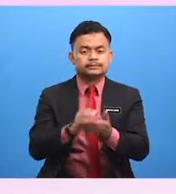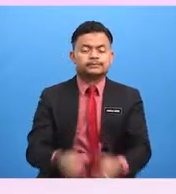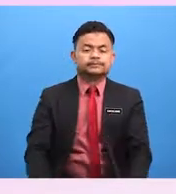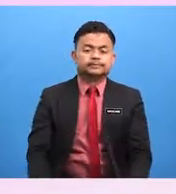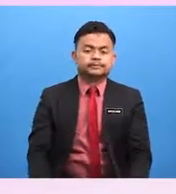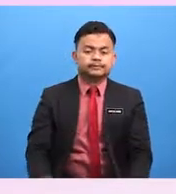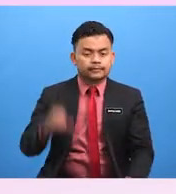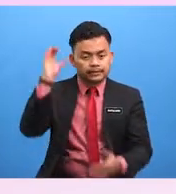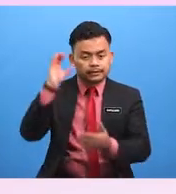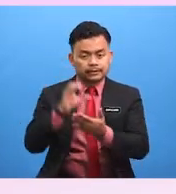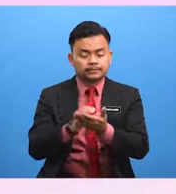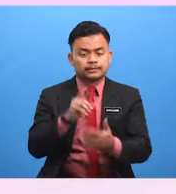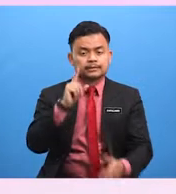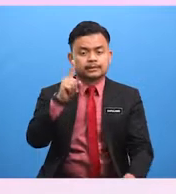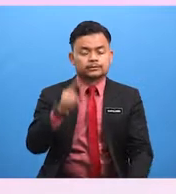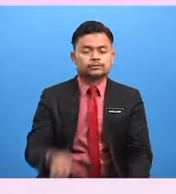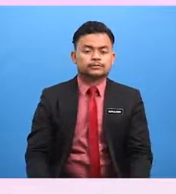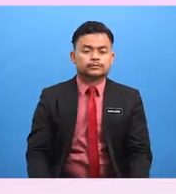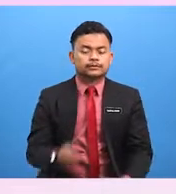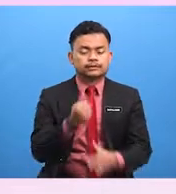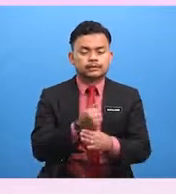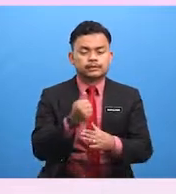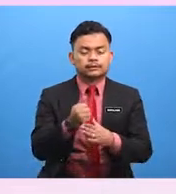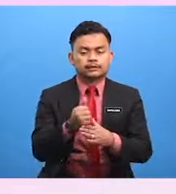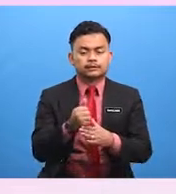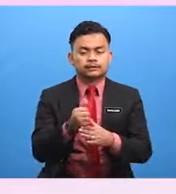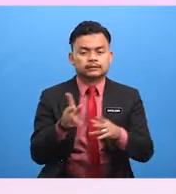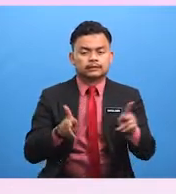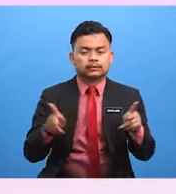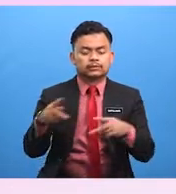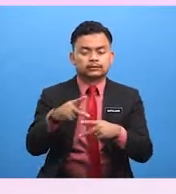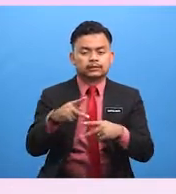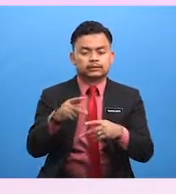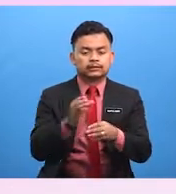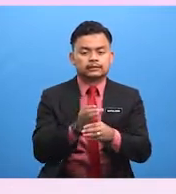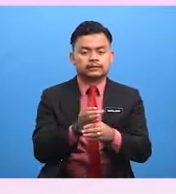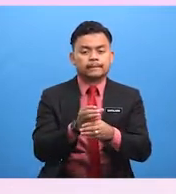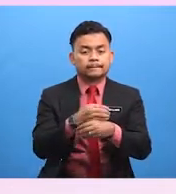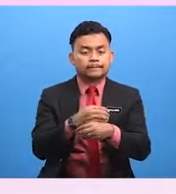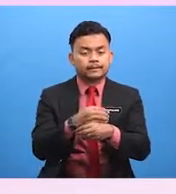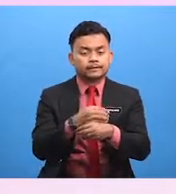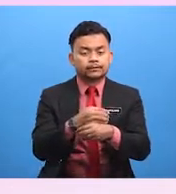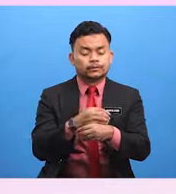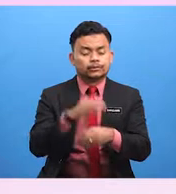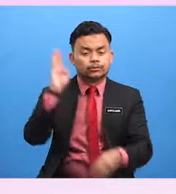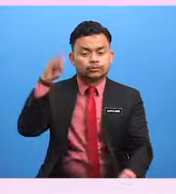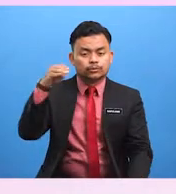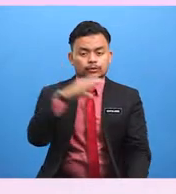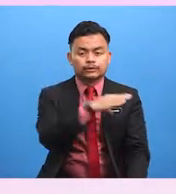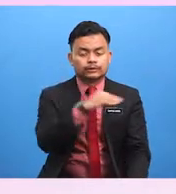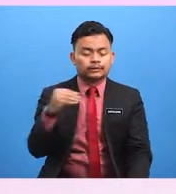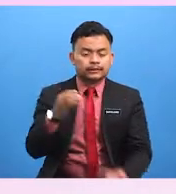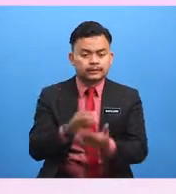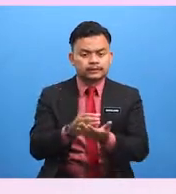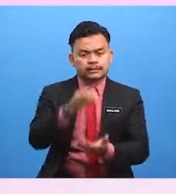Situasi pertama. Di antara kotak berbentuk kuboid dan kotak berbentuk